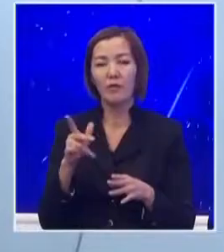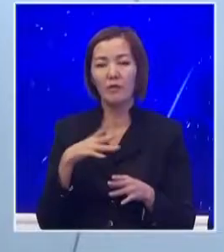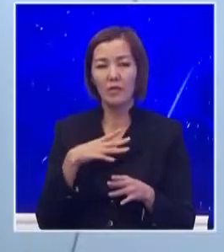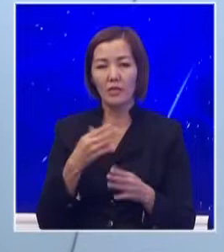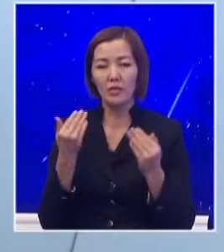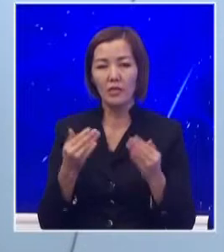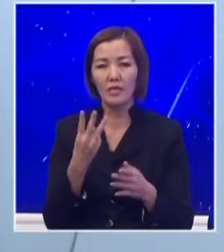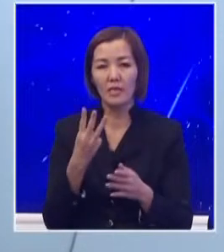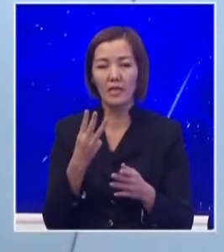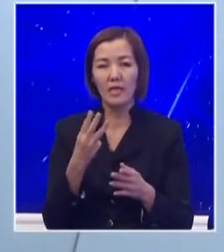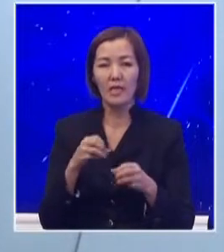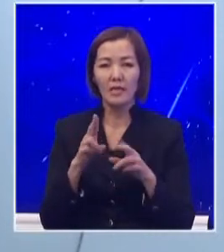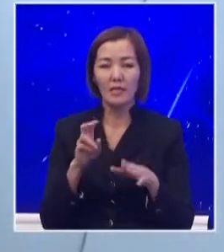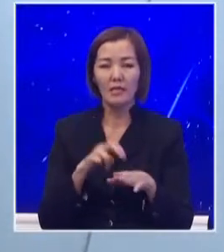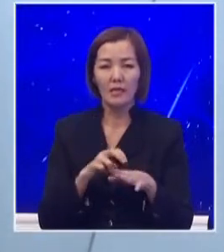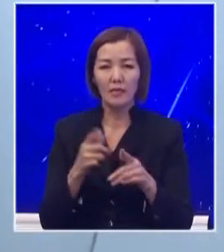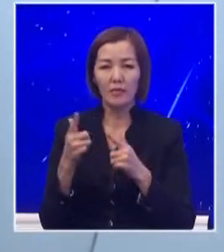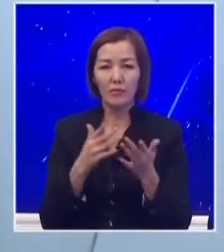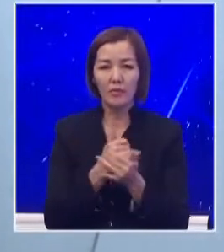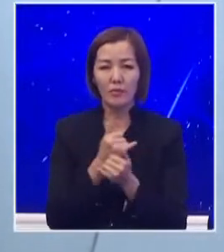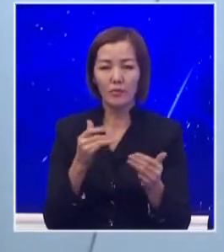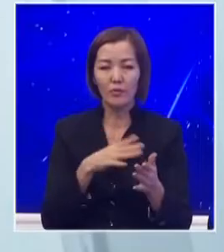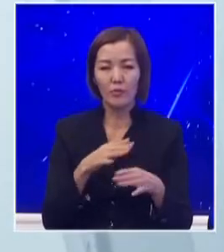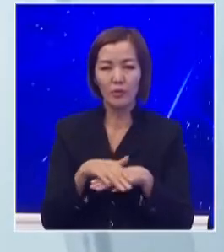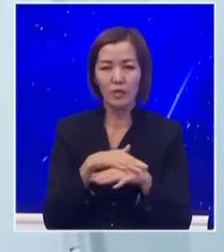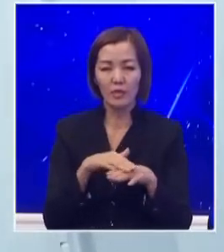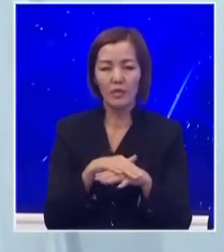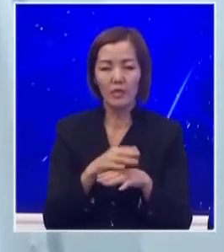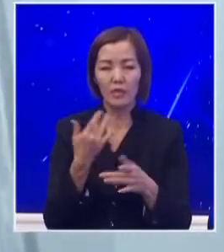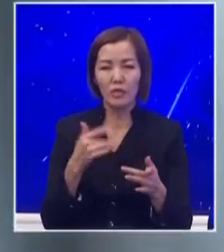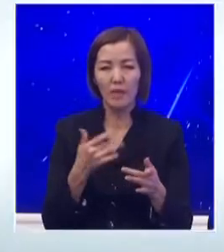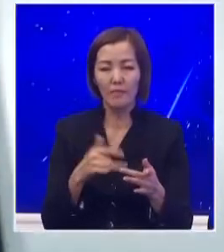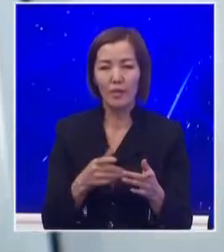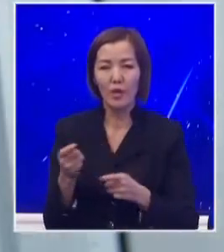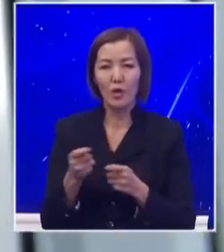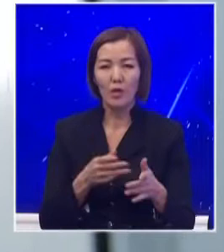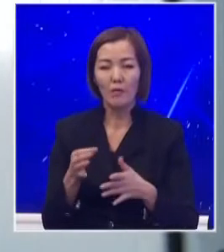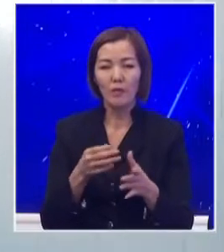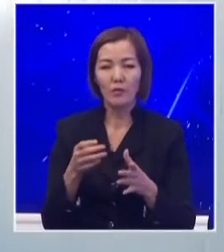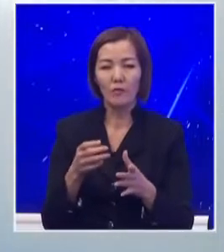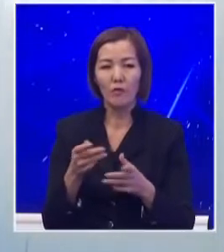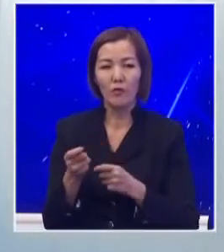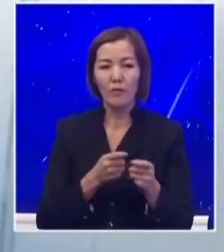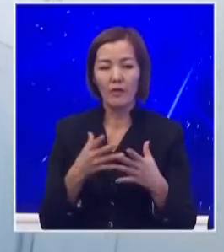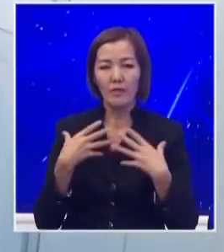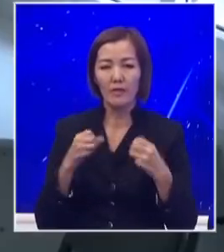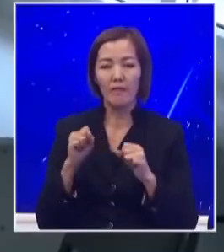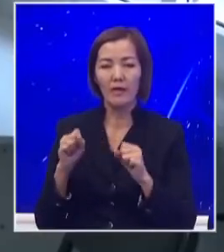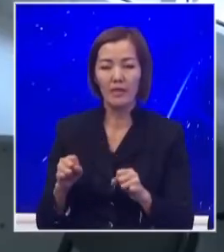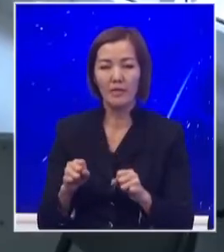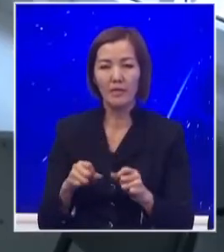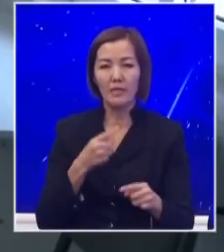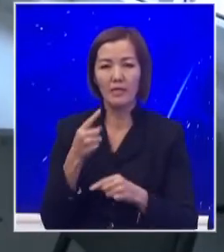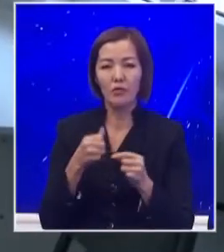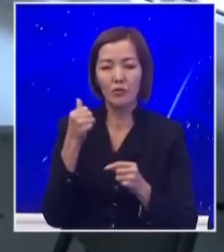Сейчас 3 медицинских специалиста готовы оказывать услуги жителям села Жамбыл. Руководитель областного управления здравоохранения сообщил, что в следующем